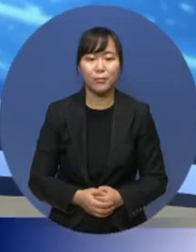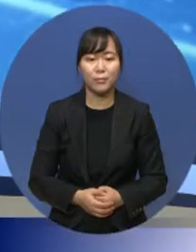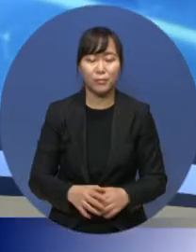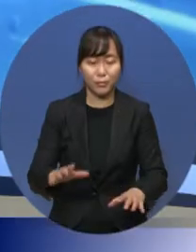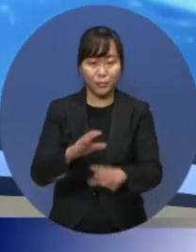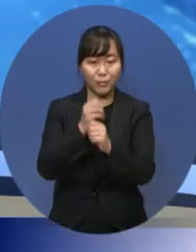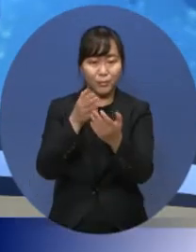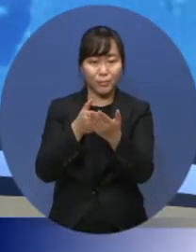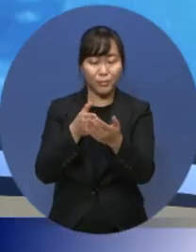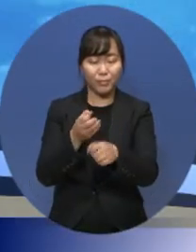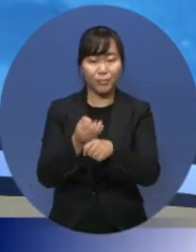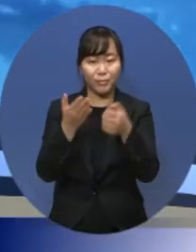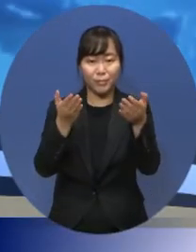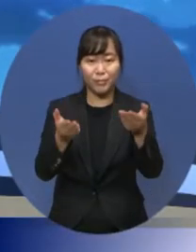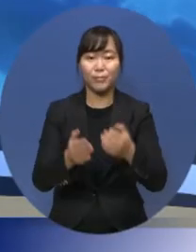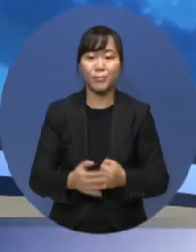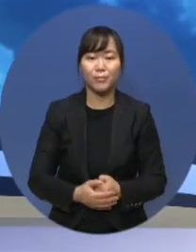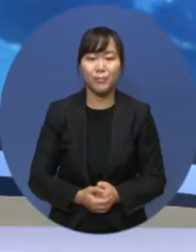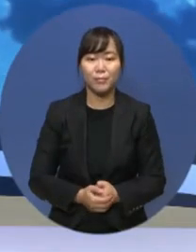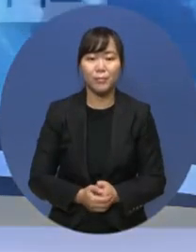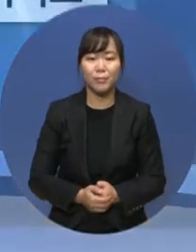계속해서 간추린 뉴스 전해드립니다.